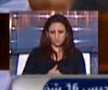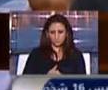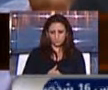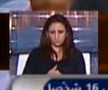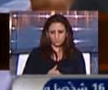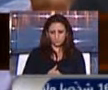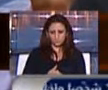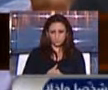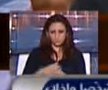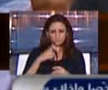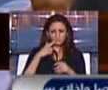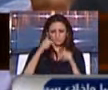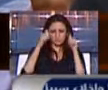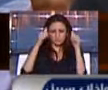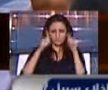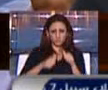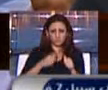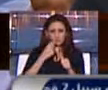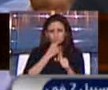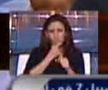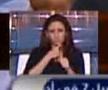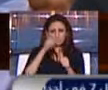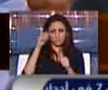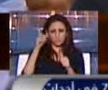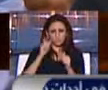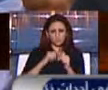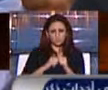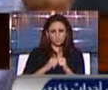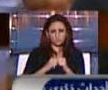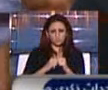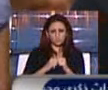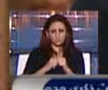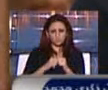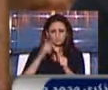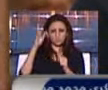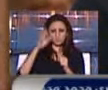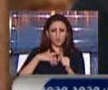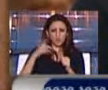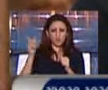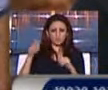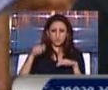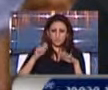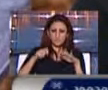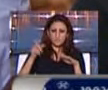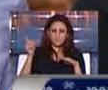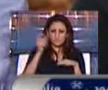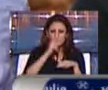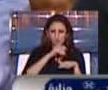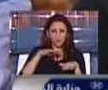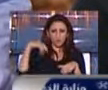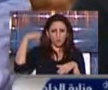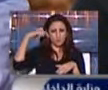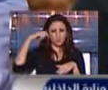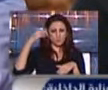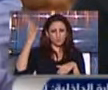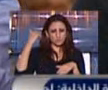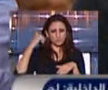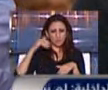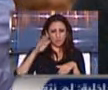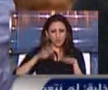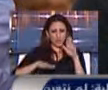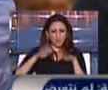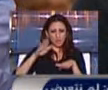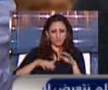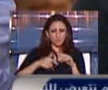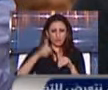بمناسبه بقى القرارات اللي الرئيس مرسي خدها، اذا اراد ان يحاكم مبارك والعدلي وستة مساعدينه فيحاكم نفسه